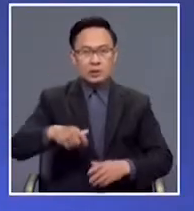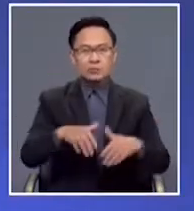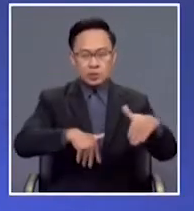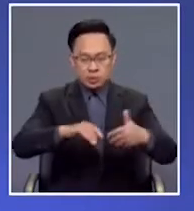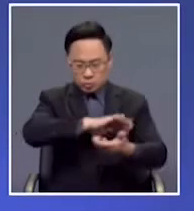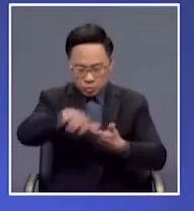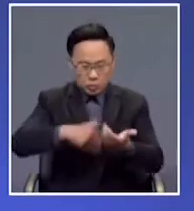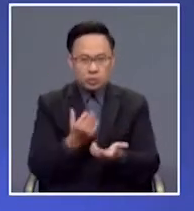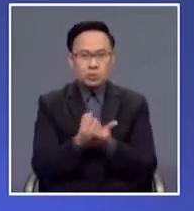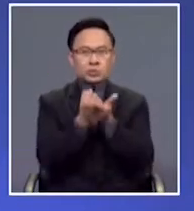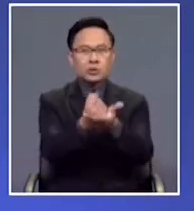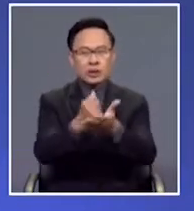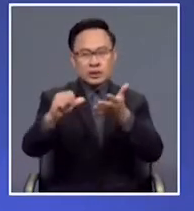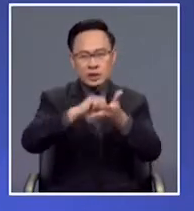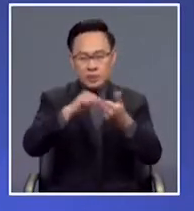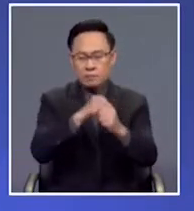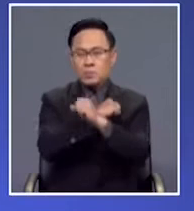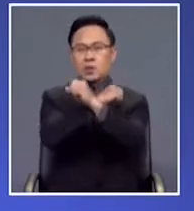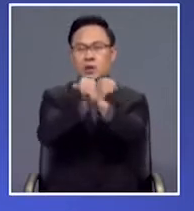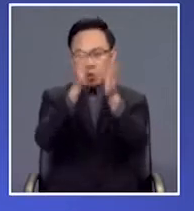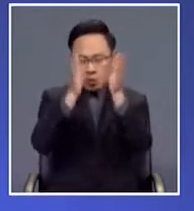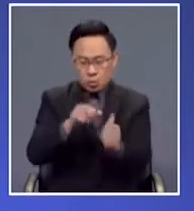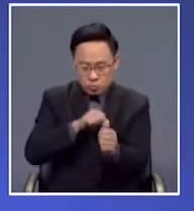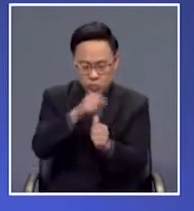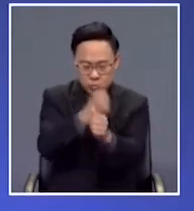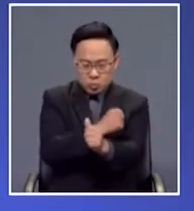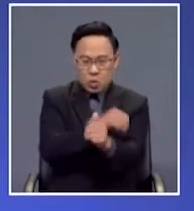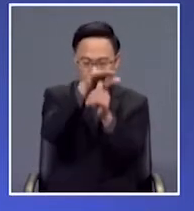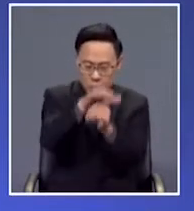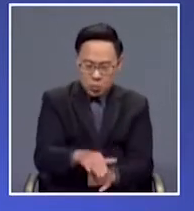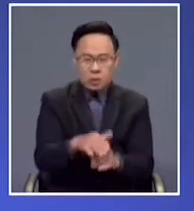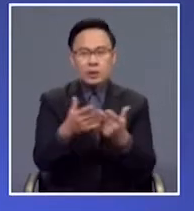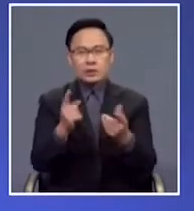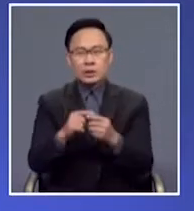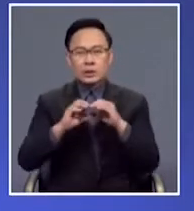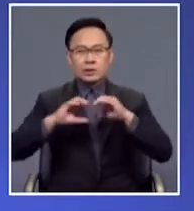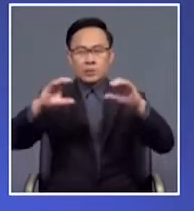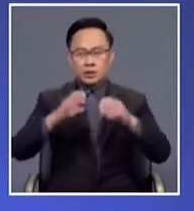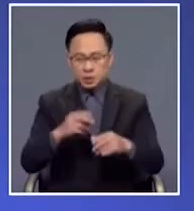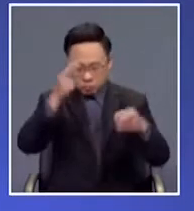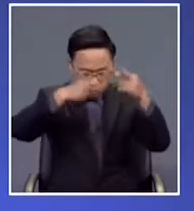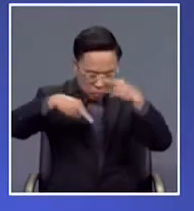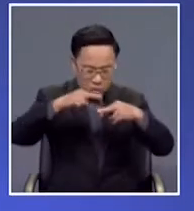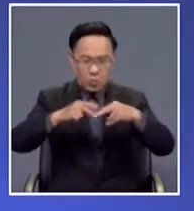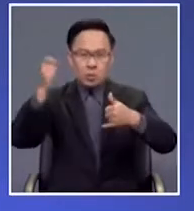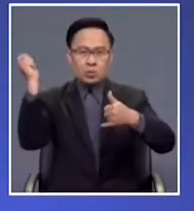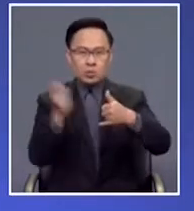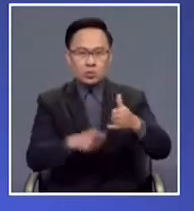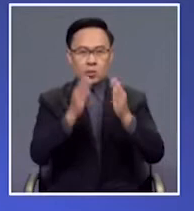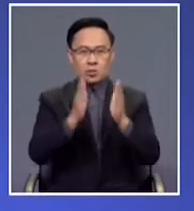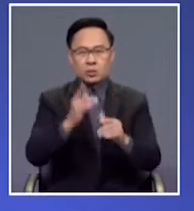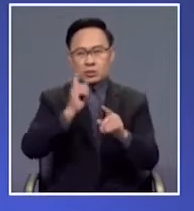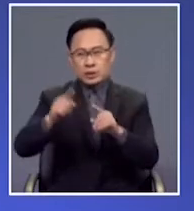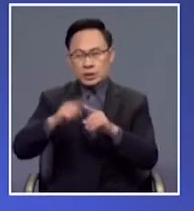กันขจัดวงจรค้ามนุษย์ออกจากบ้านเมืองของเราให้ได้นะครับรัฐบาลจะเข้มงวดลงโทษผู้เกี่ยวข้องติดตามคดีทุก